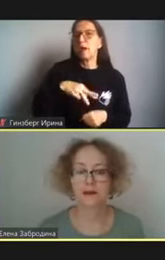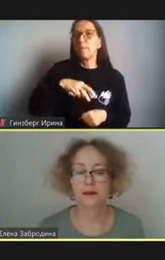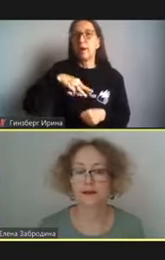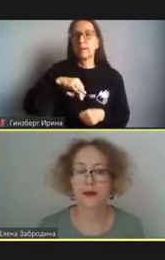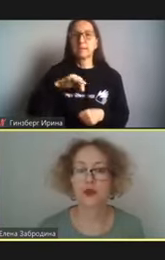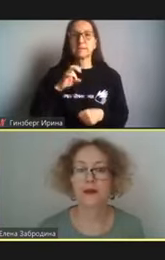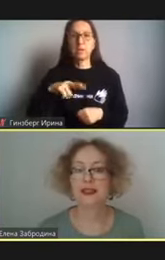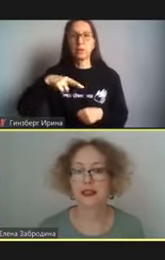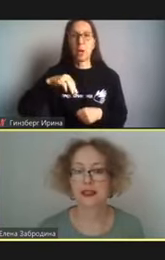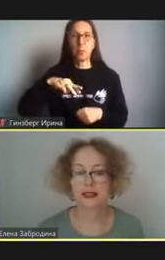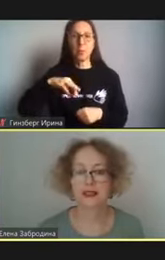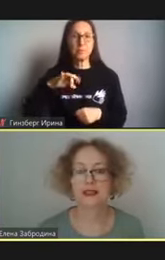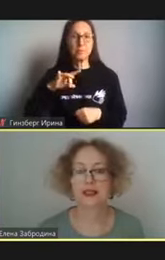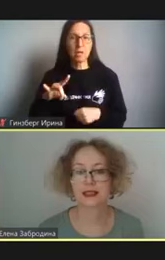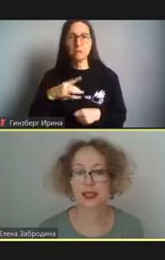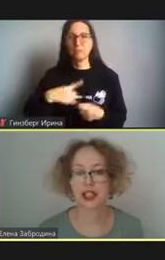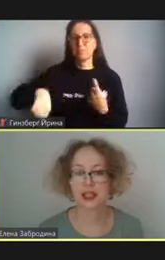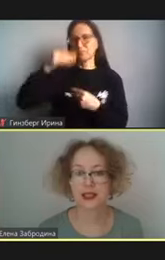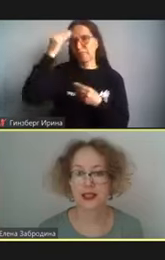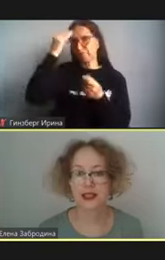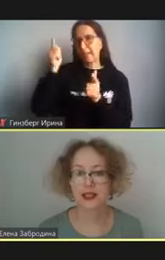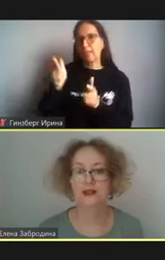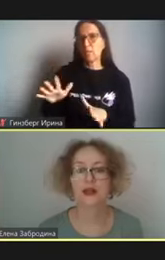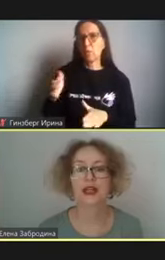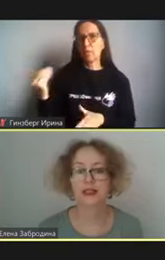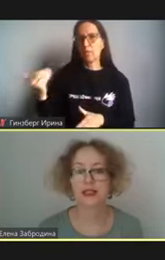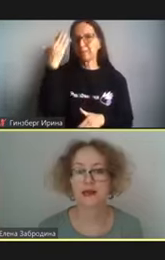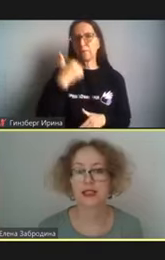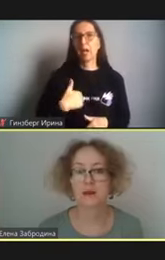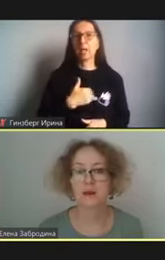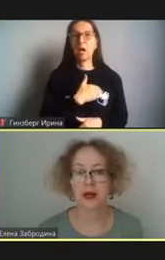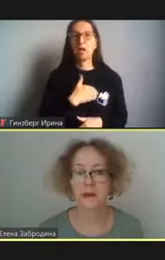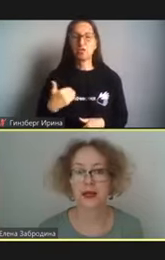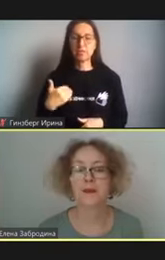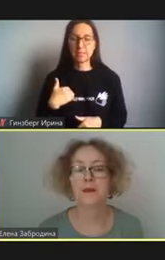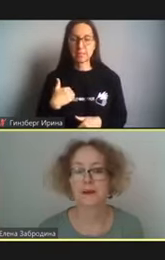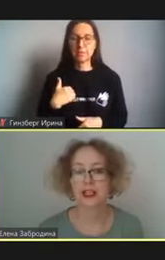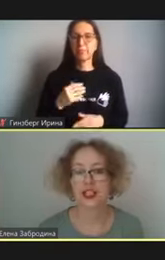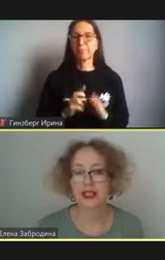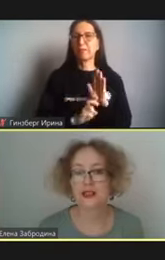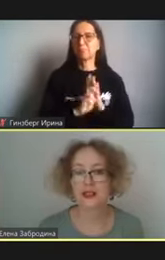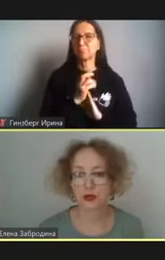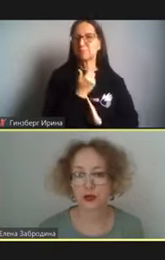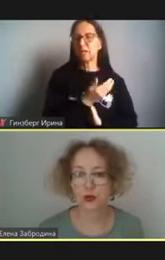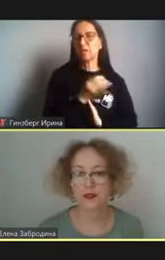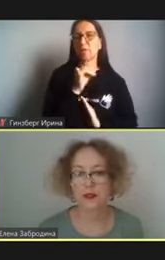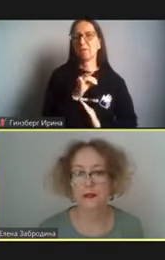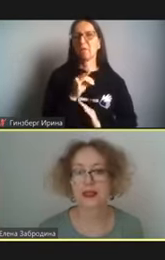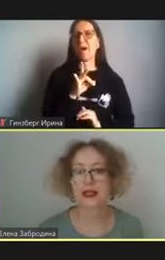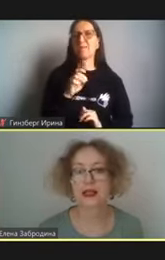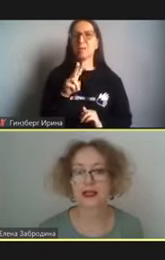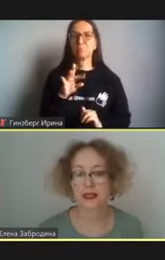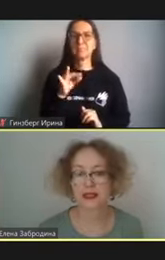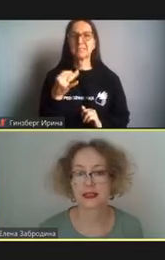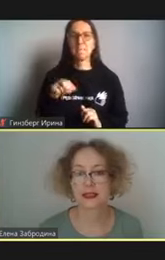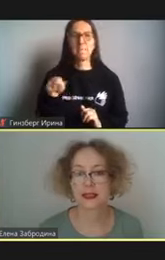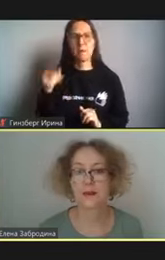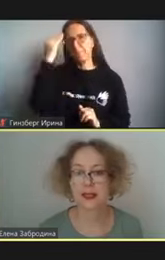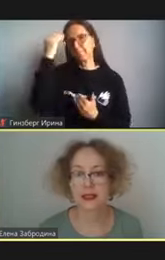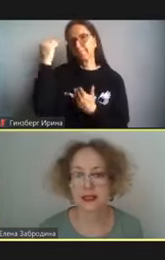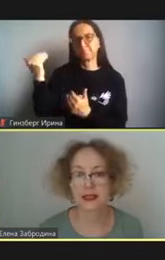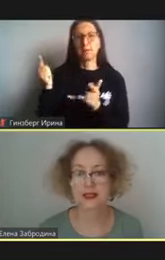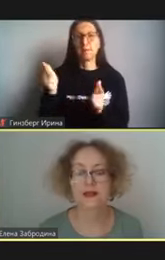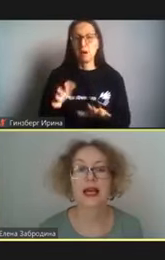они во многом не согласны с католической церковью, с римским папой. Начинается раскол